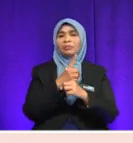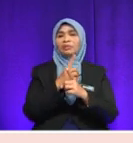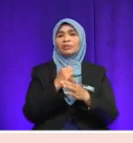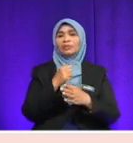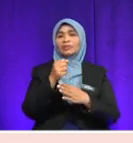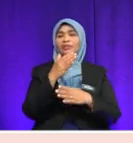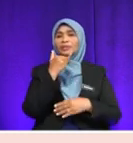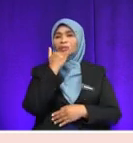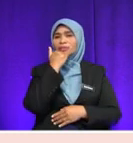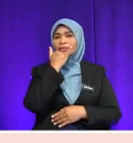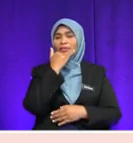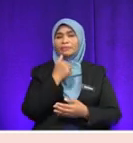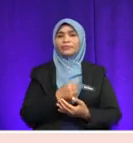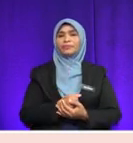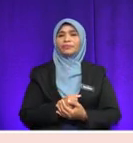salah